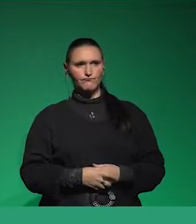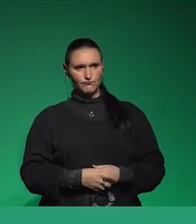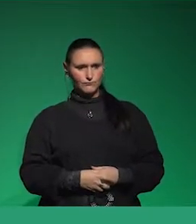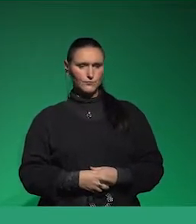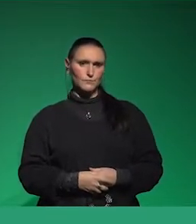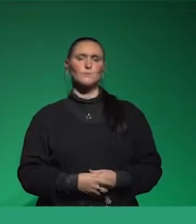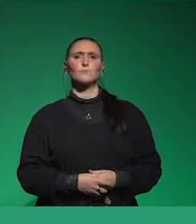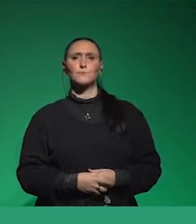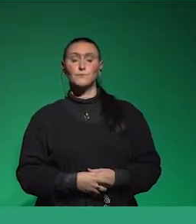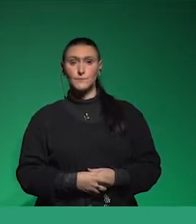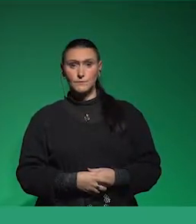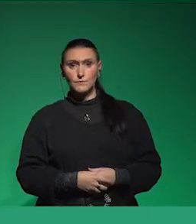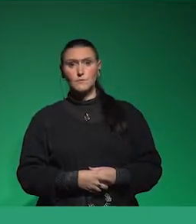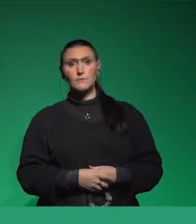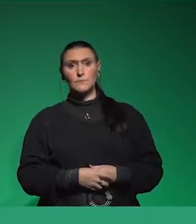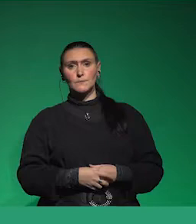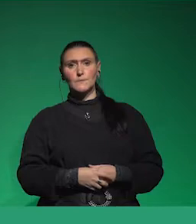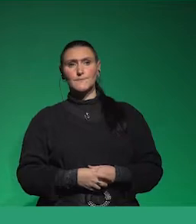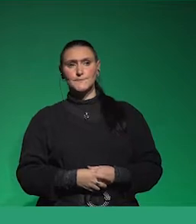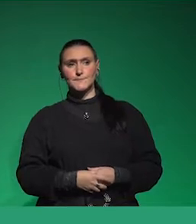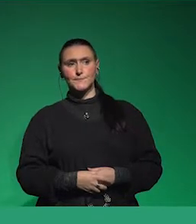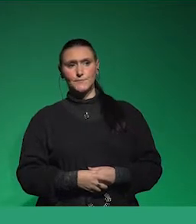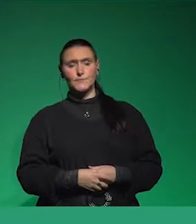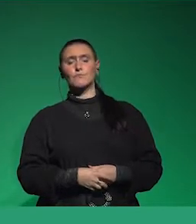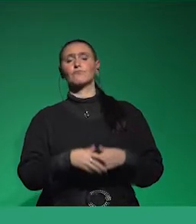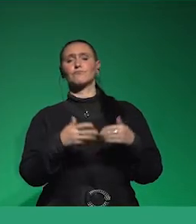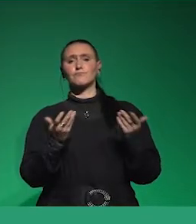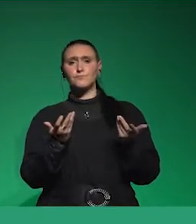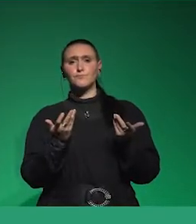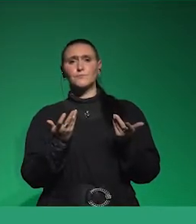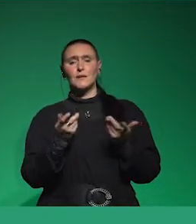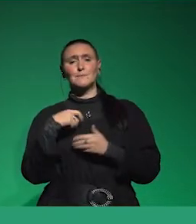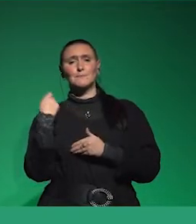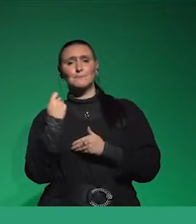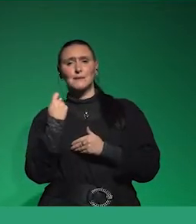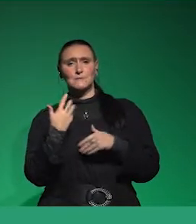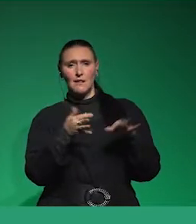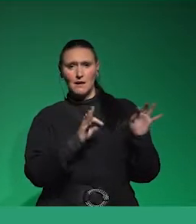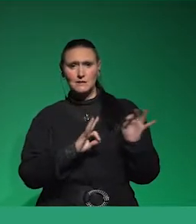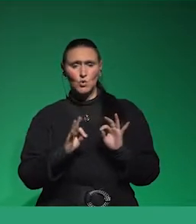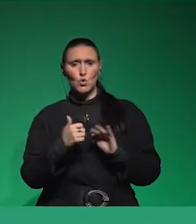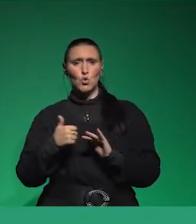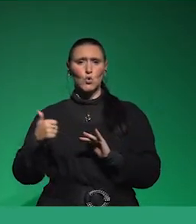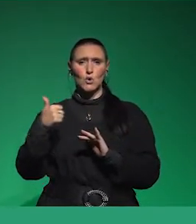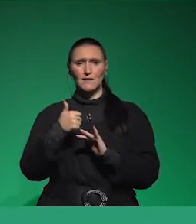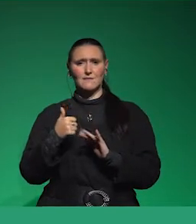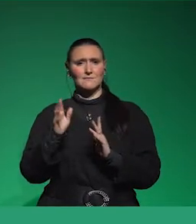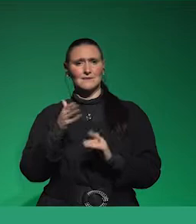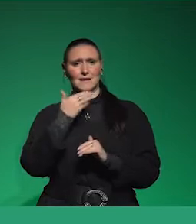sind in der Betriebsleitung aktiv, die vom Hessen Forst